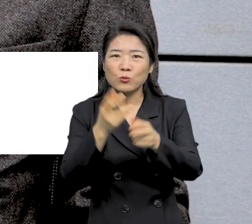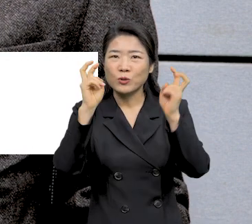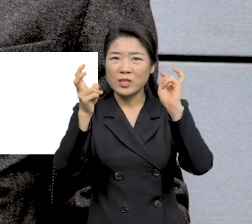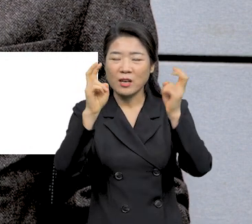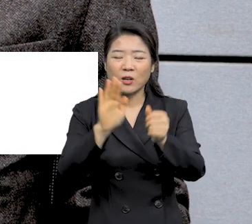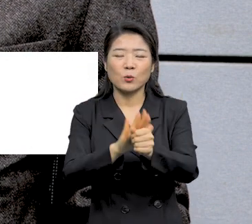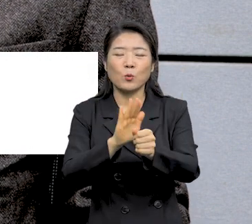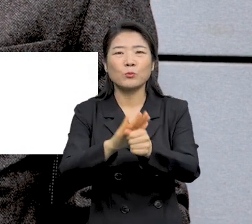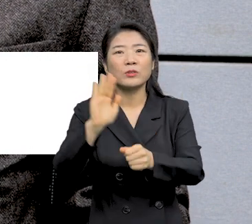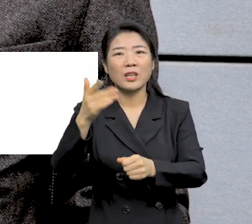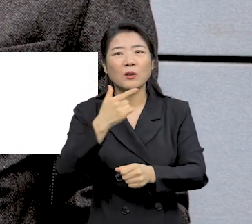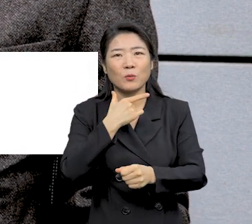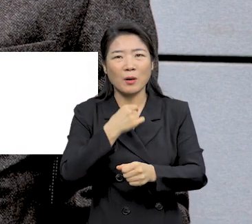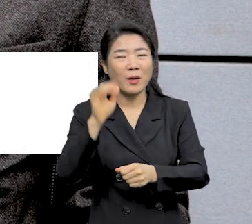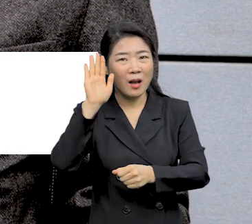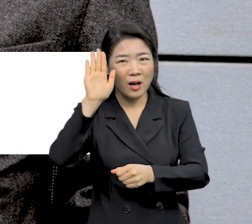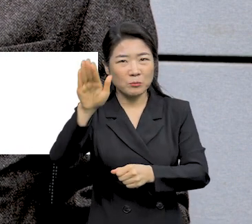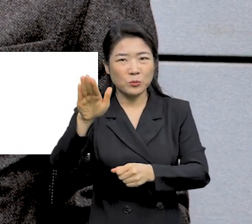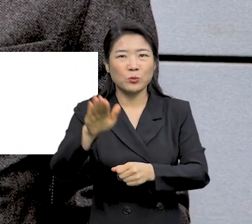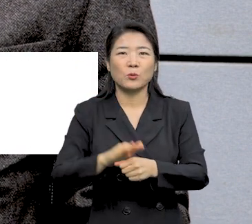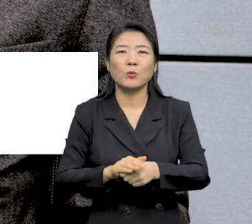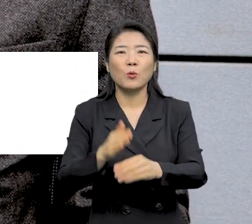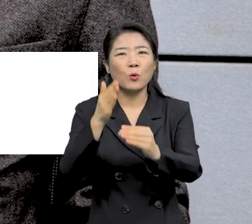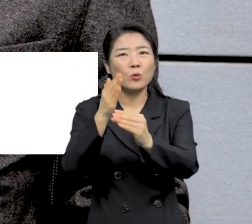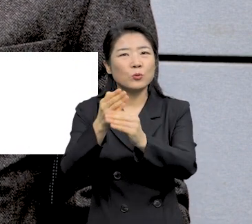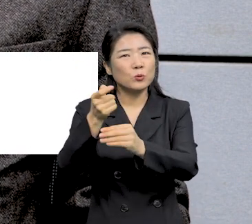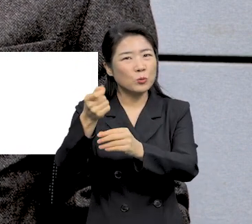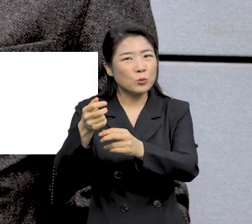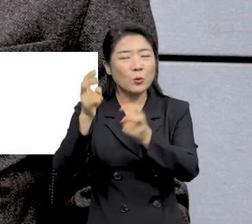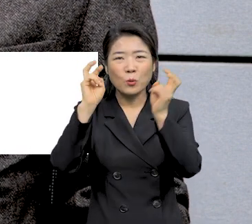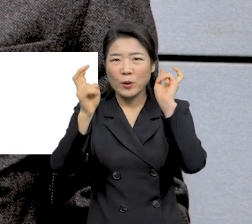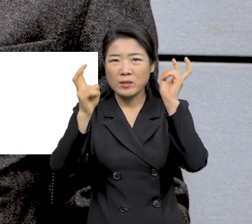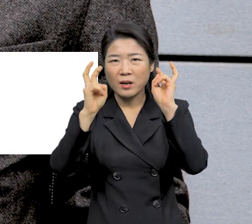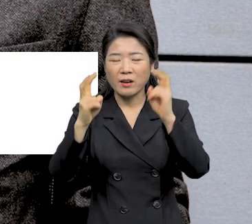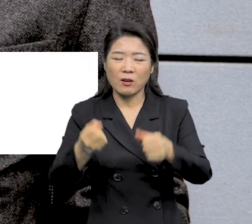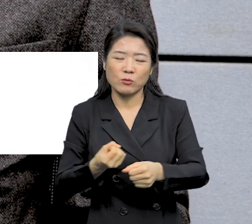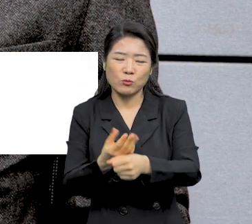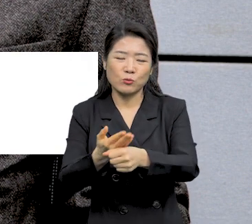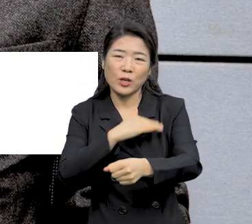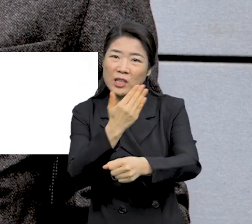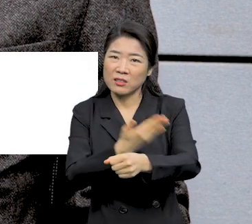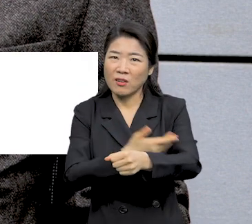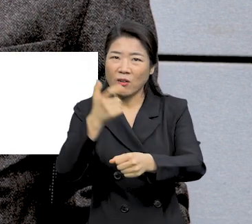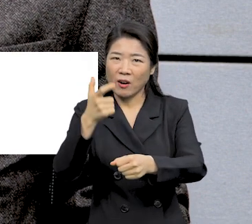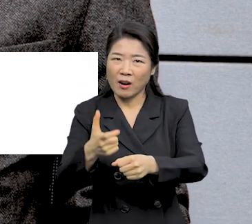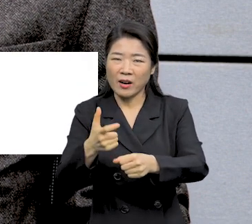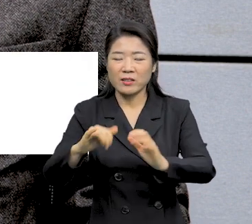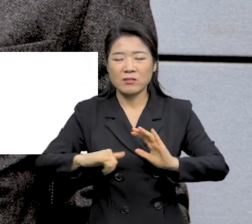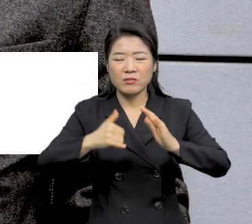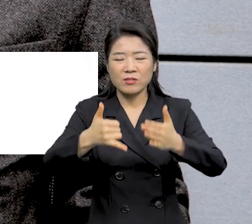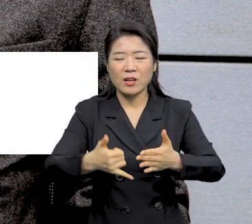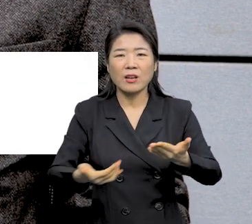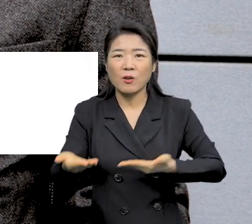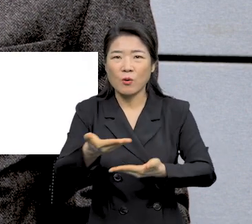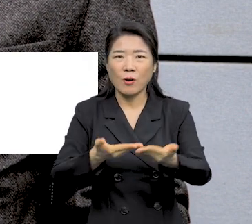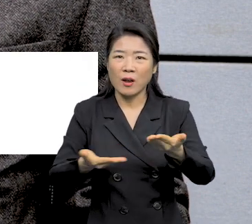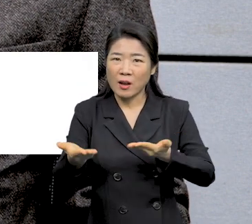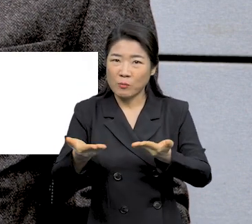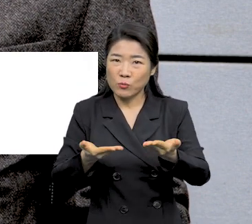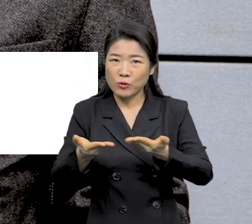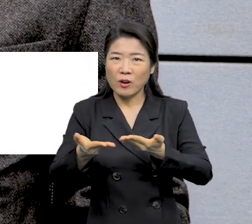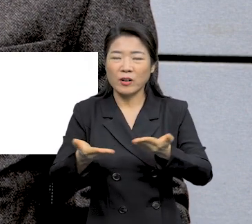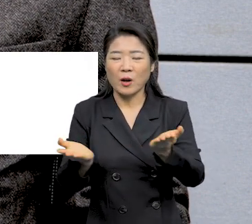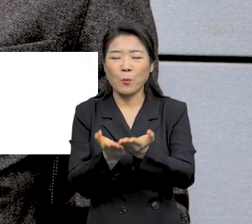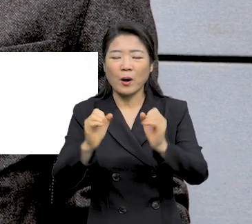수출 기업에 도움이 되기를 바라고요 앞으로 중소기업의 수출 역량을 강하해 국제 통상